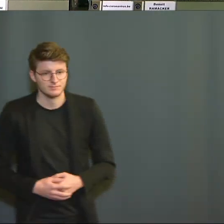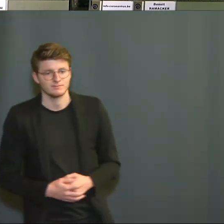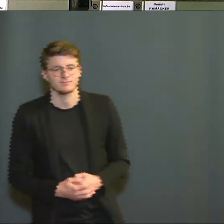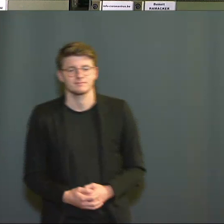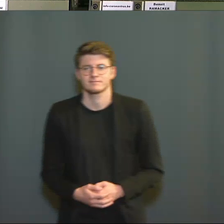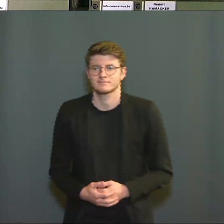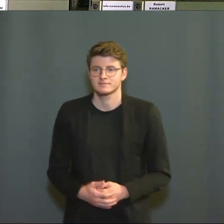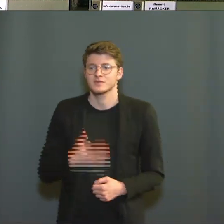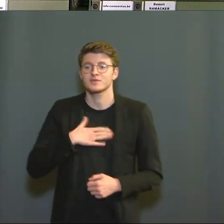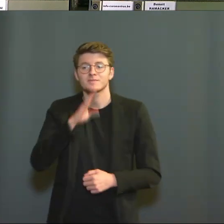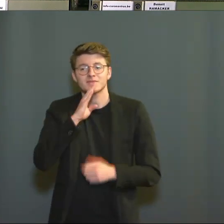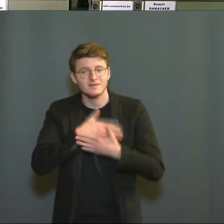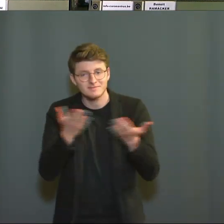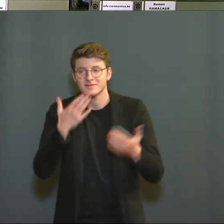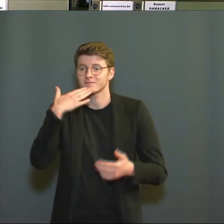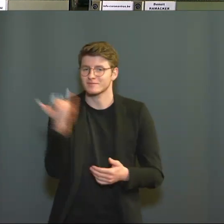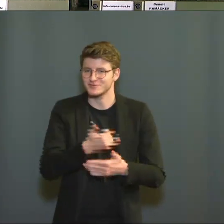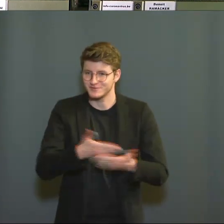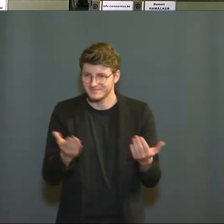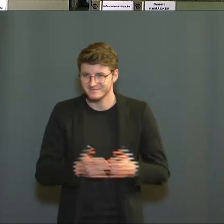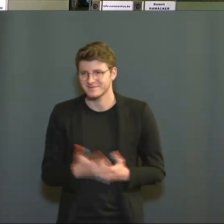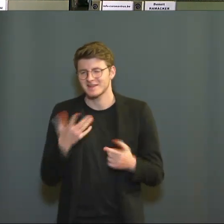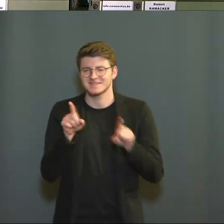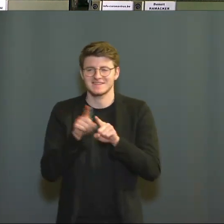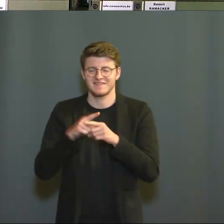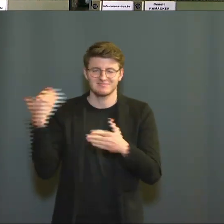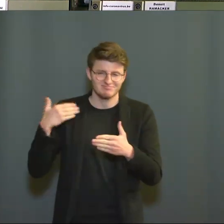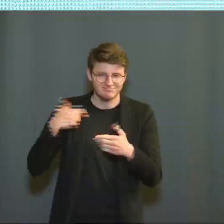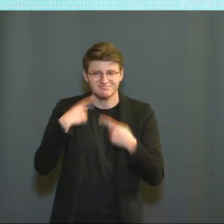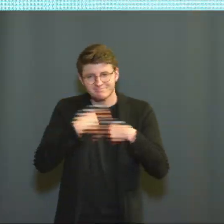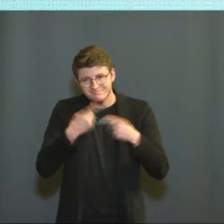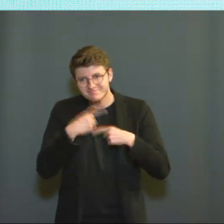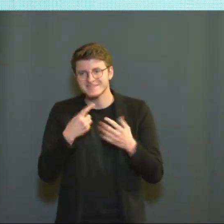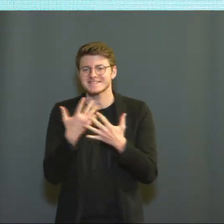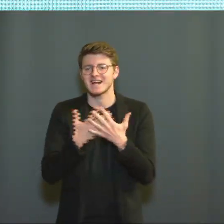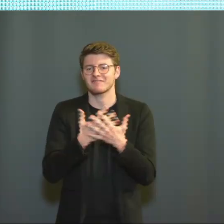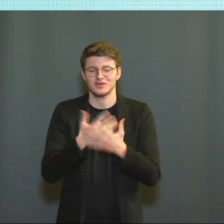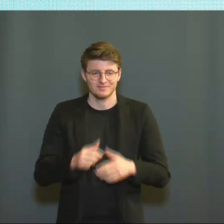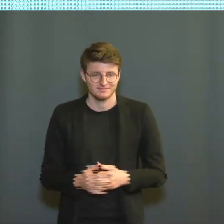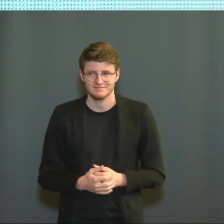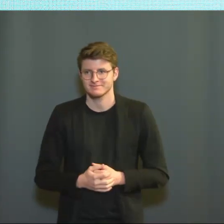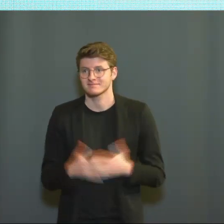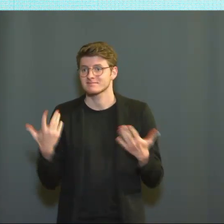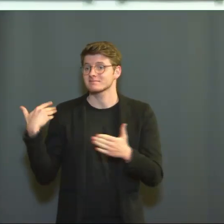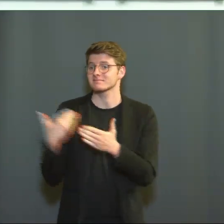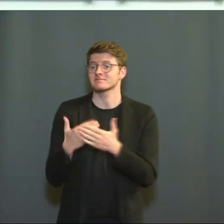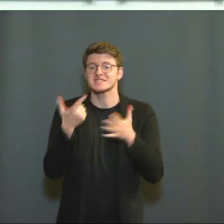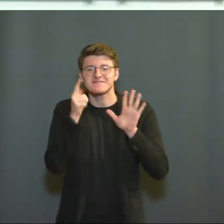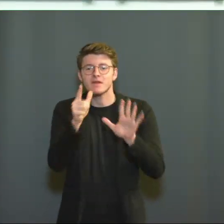zoals altijd met een korte update van de cijfers. De afgelopen 7 dagen werden er gemiddeld